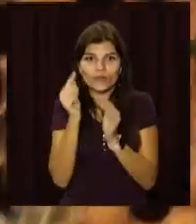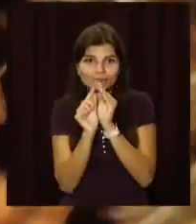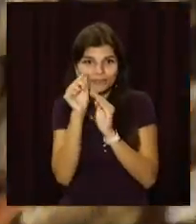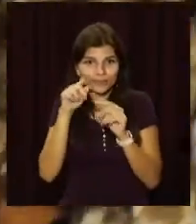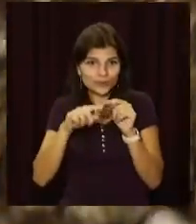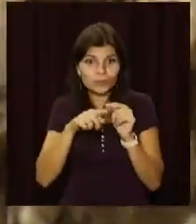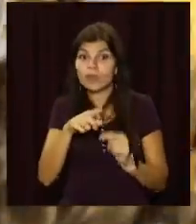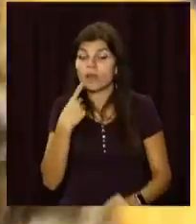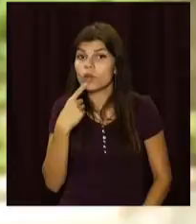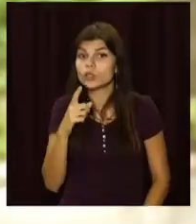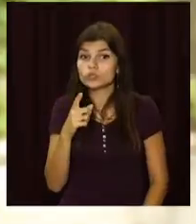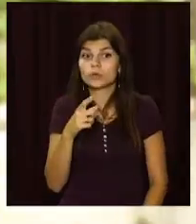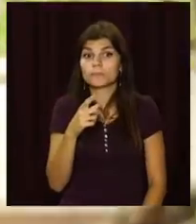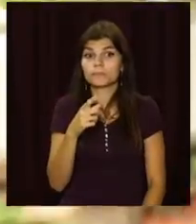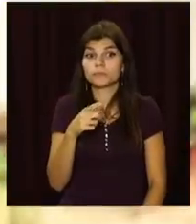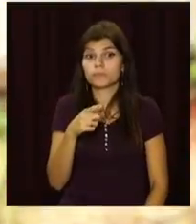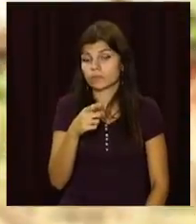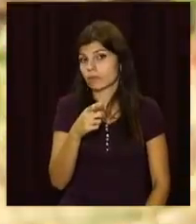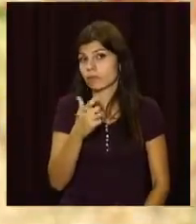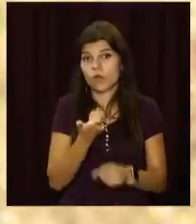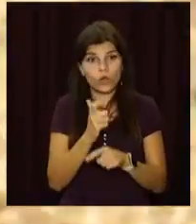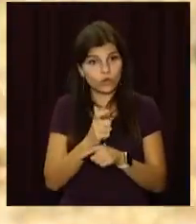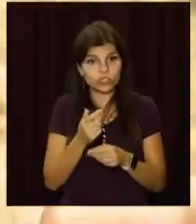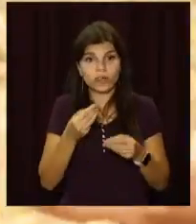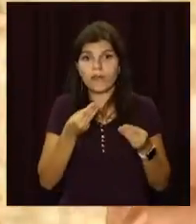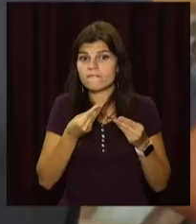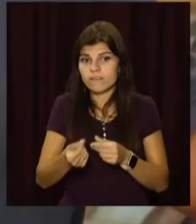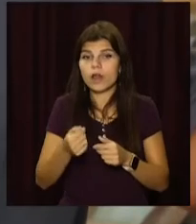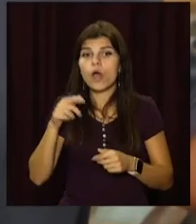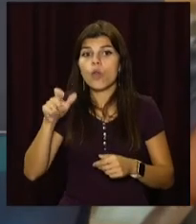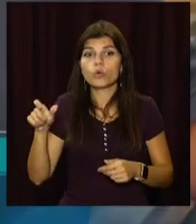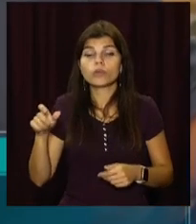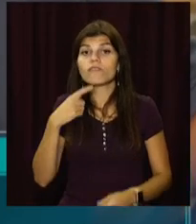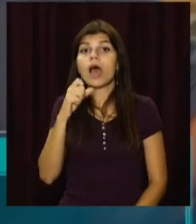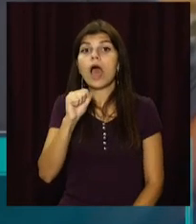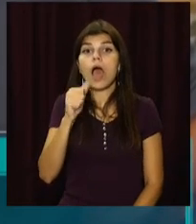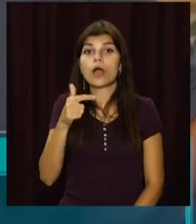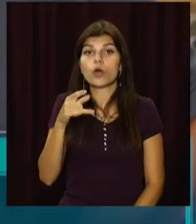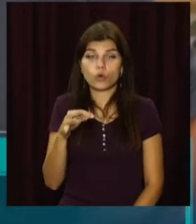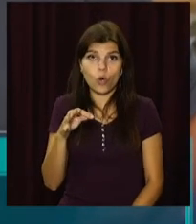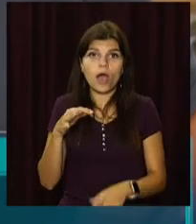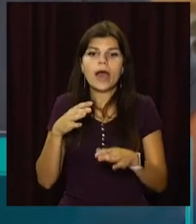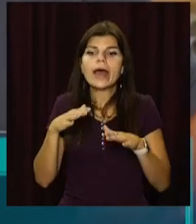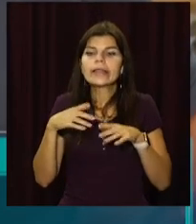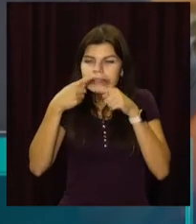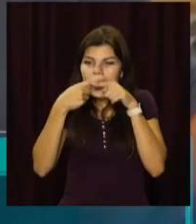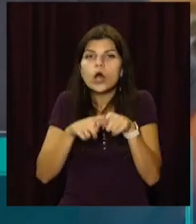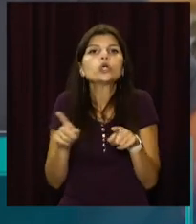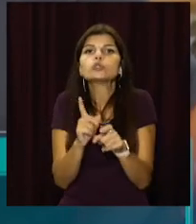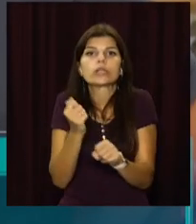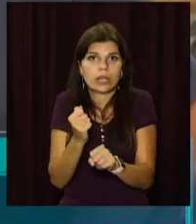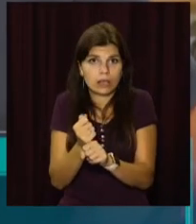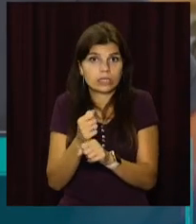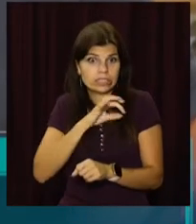кількість солодкого бурштину, кажуть пасічники, неабияк впливає діяльність людини. Агротехнічні методи, які використовуються зараз на